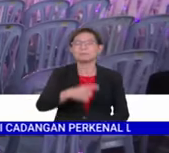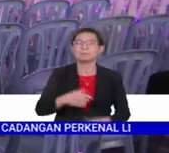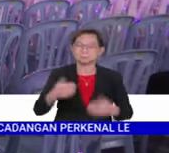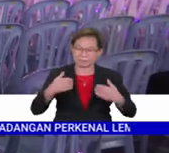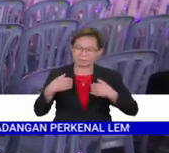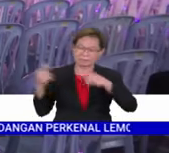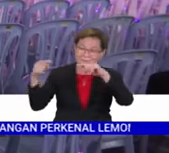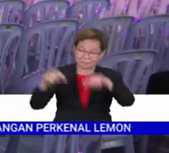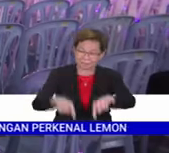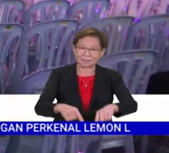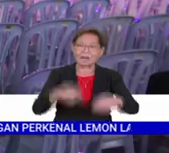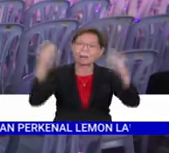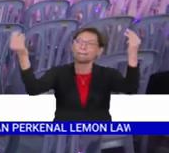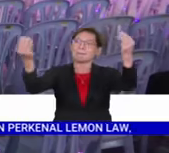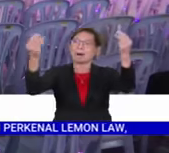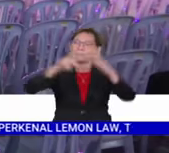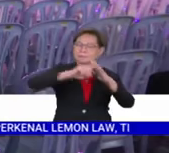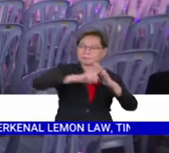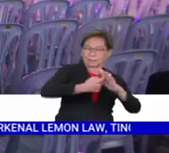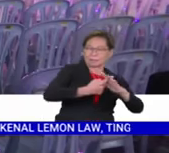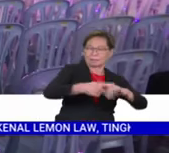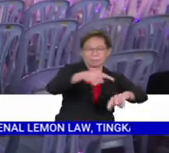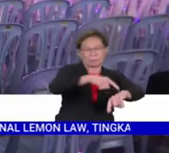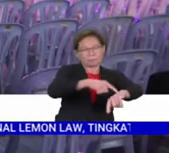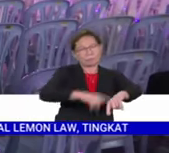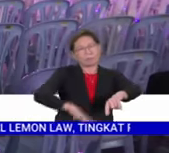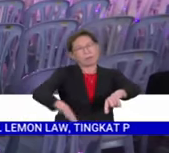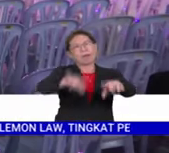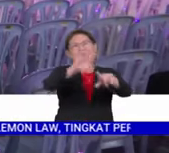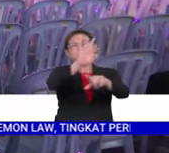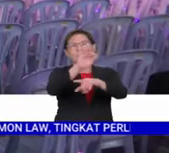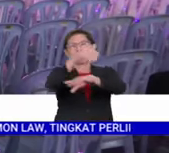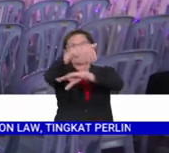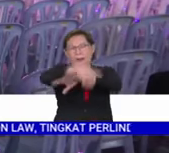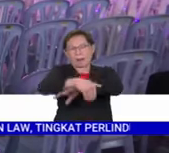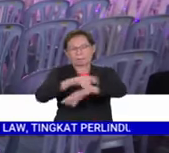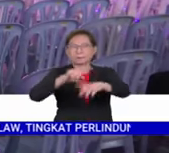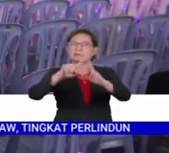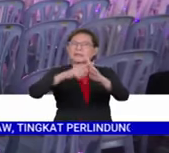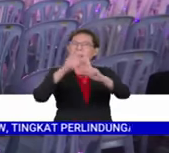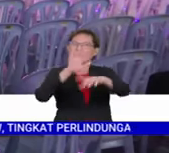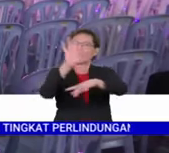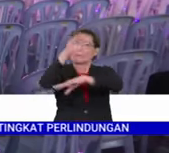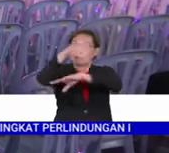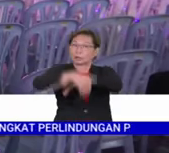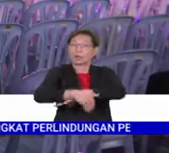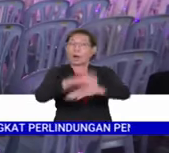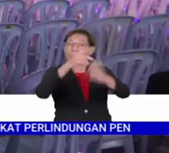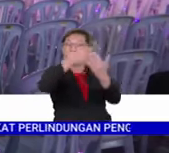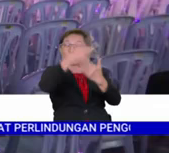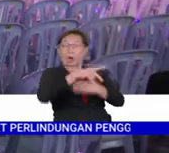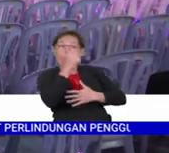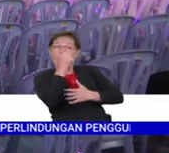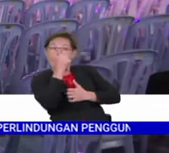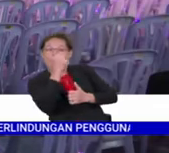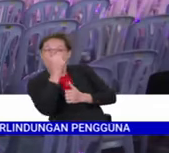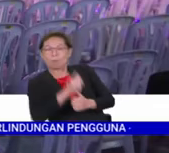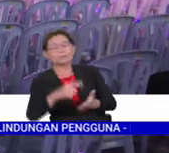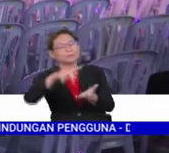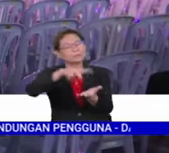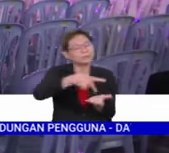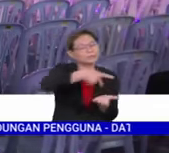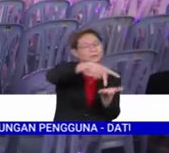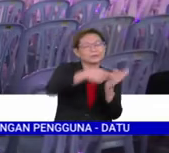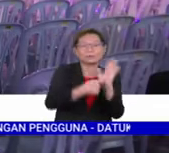Wujud. Majlis dijangka bermula sekitar jam 9 malam dan dengan pengisian menarik antaranya ialah